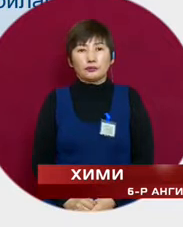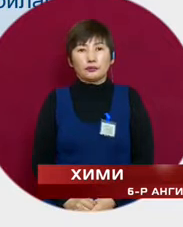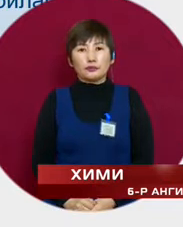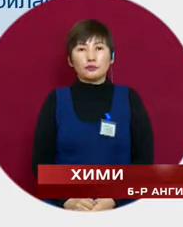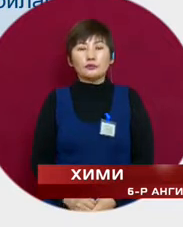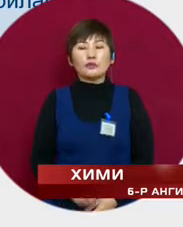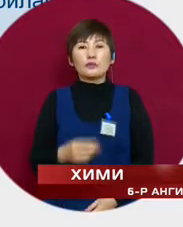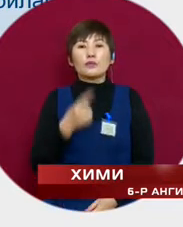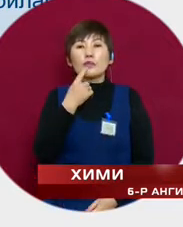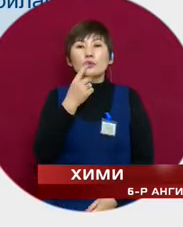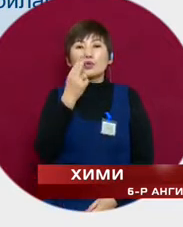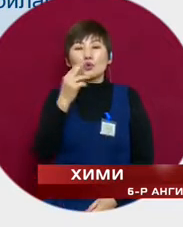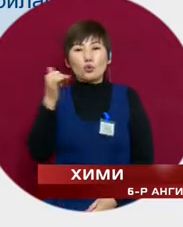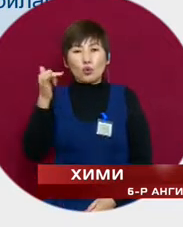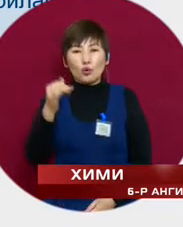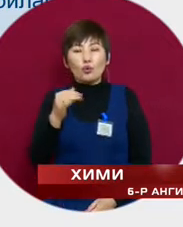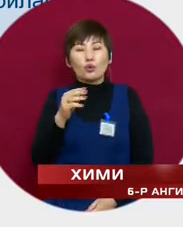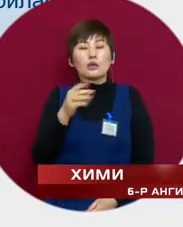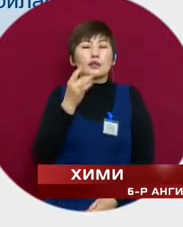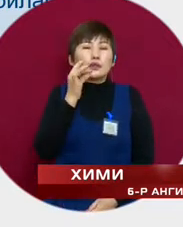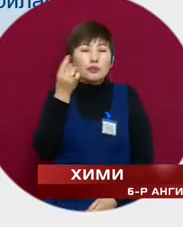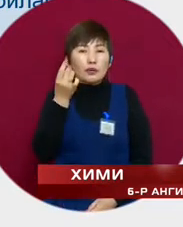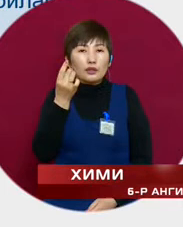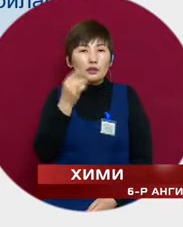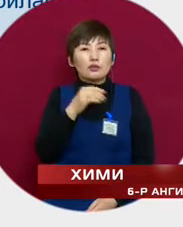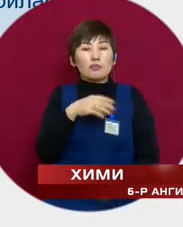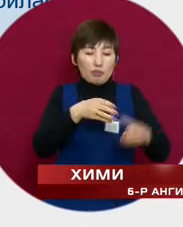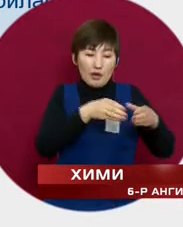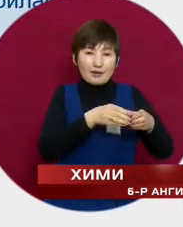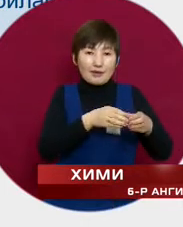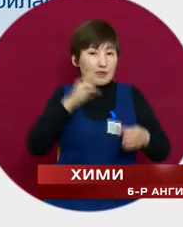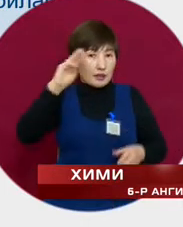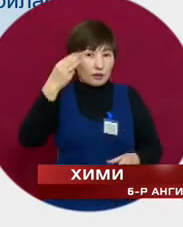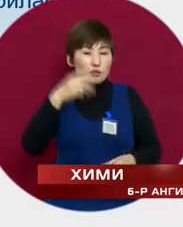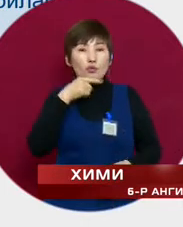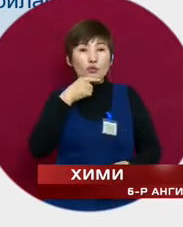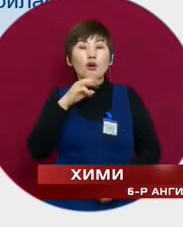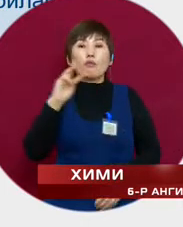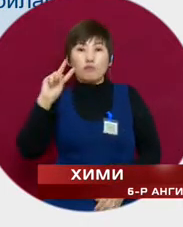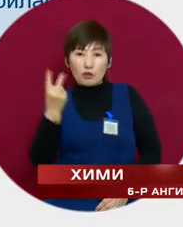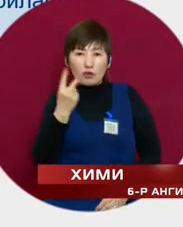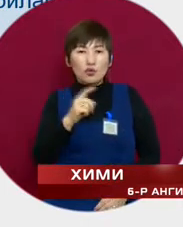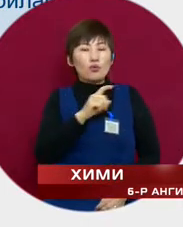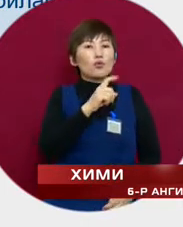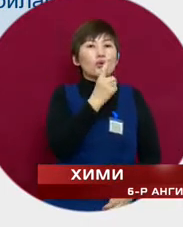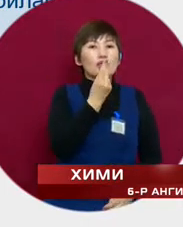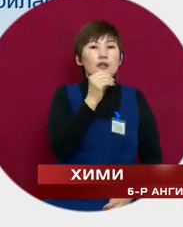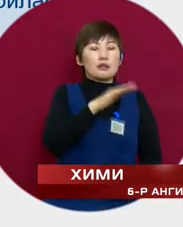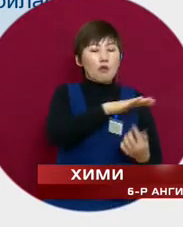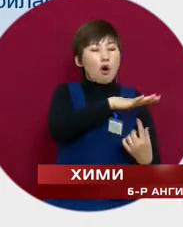Цууны хүчил, лимон нь хүрэн байцааны илрүүлэгчд улаан өнгө үзүүлсэн байна. Иймээс хүчлэлэг орчинтой